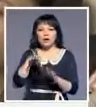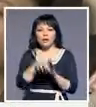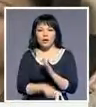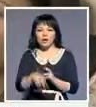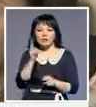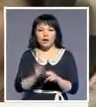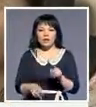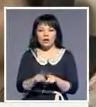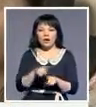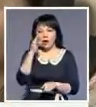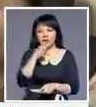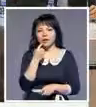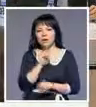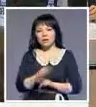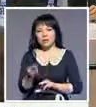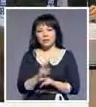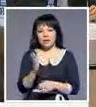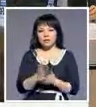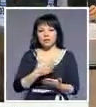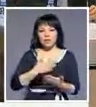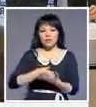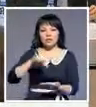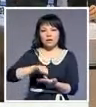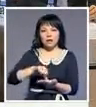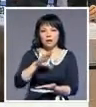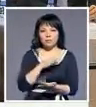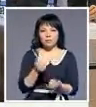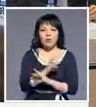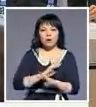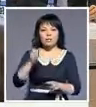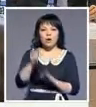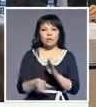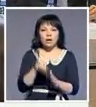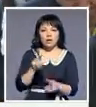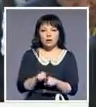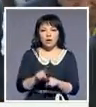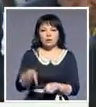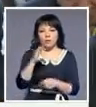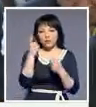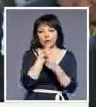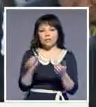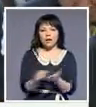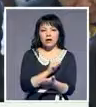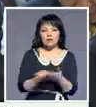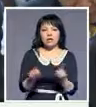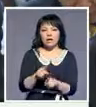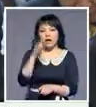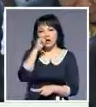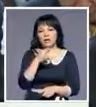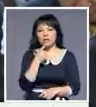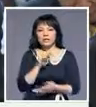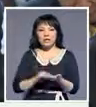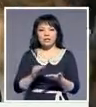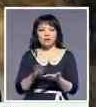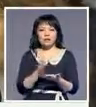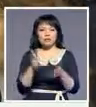аяқ қазақ тілінде өтті. Шараға барлық саланың қызметкерлері қатысты. Мәжіліс депутаты Оразкөл Асанғазы құжаттардың қазақшасын бірізге